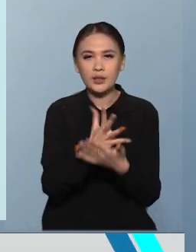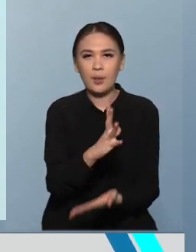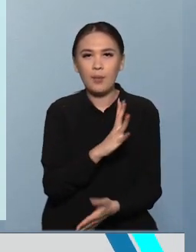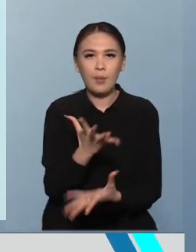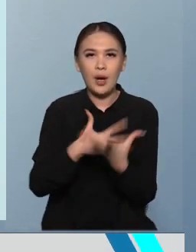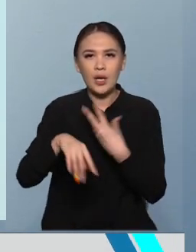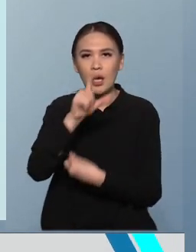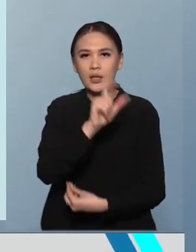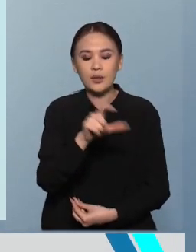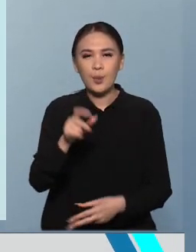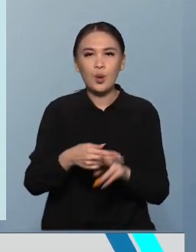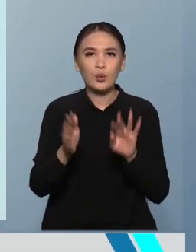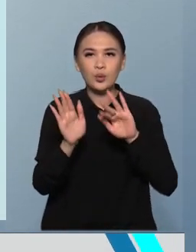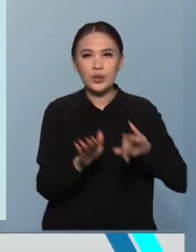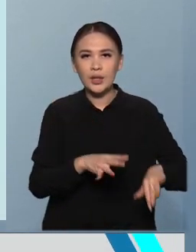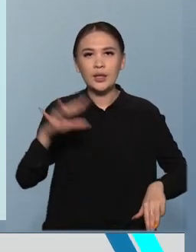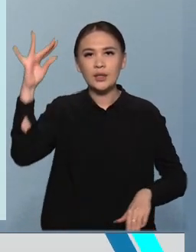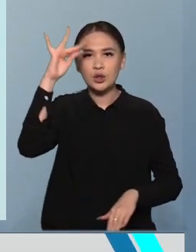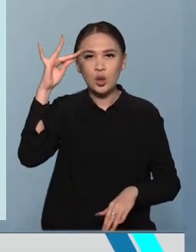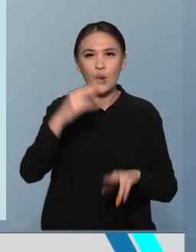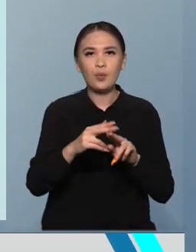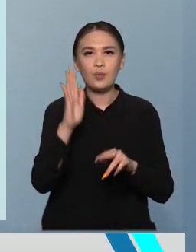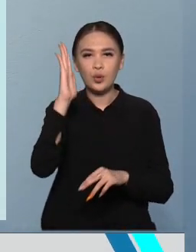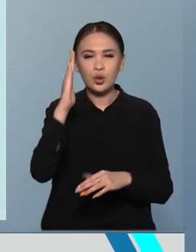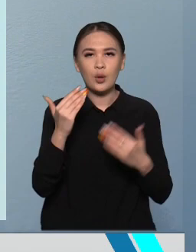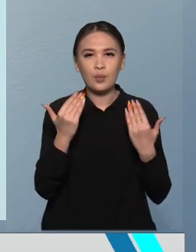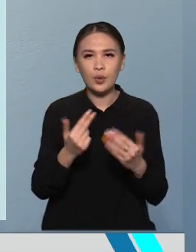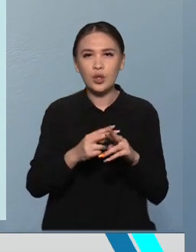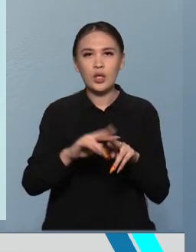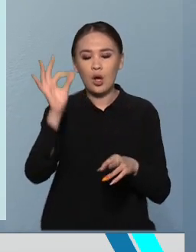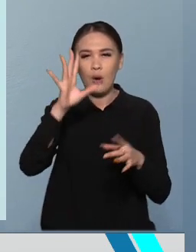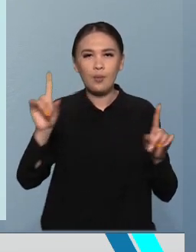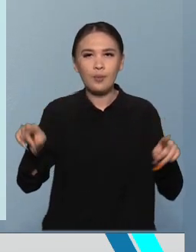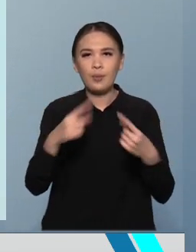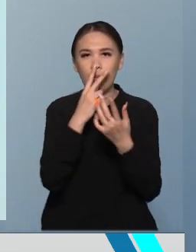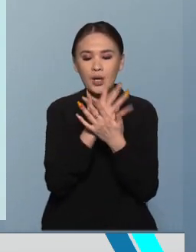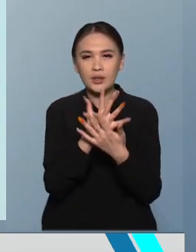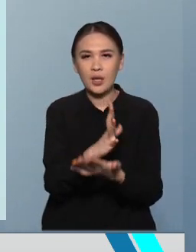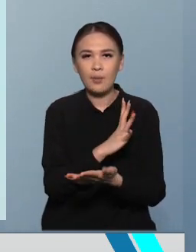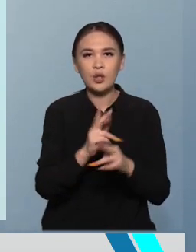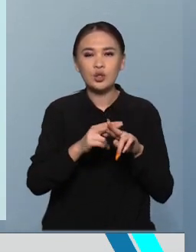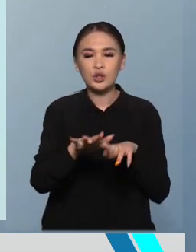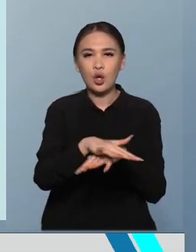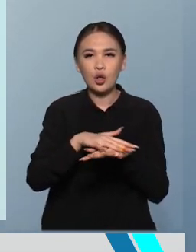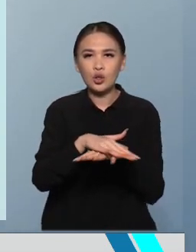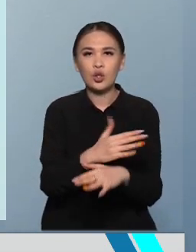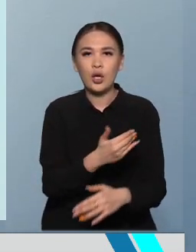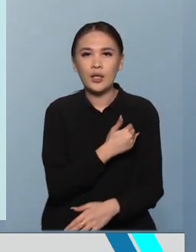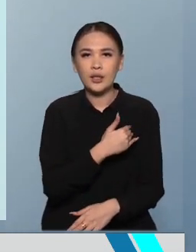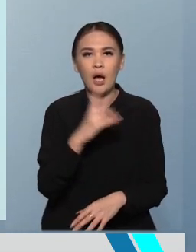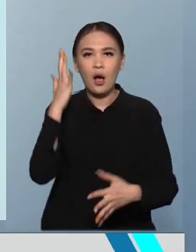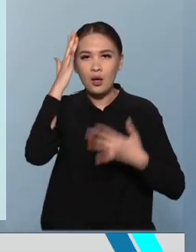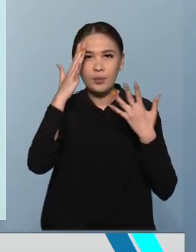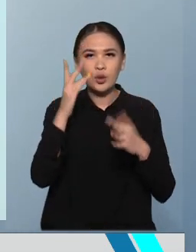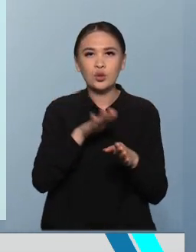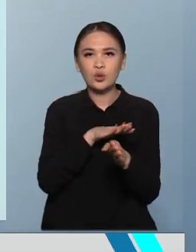Барлық азаматтарымыз өткен тарихы, бүгіні мен болашағы бір екенін терең ұғынады. Өткені жұртымыздың құндылықтары да, арман-мұраттары